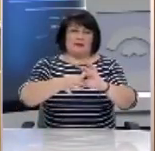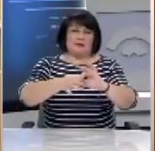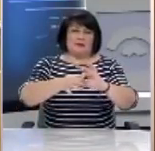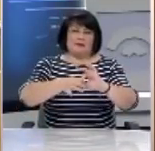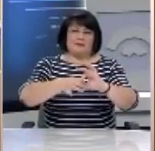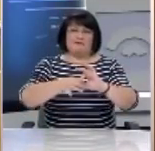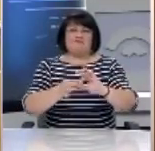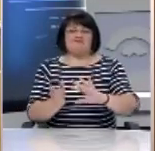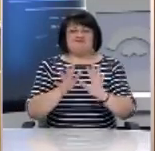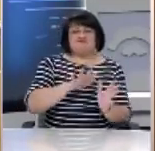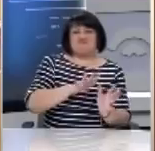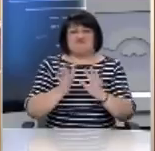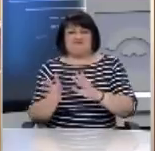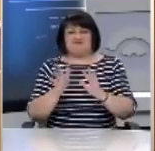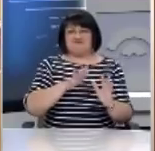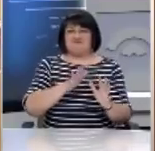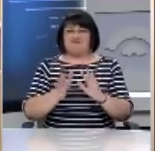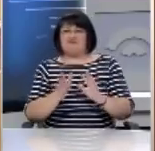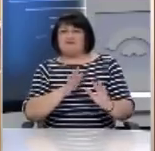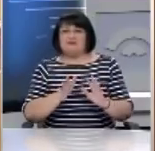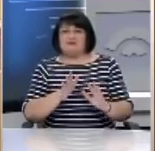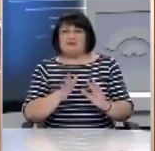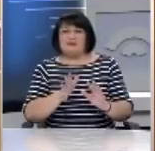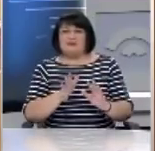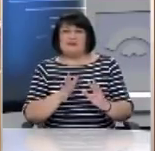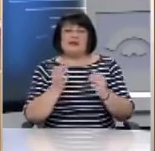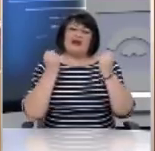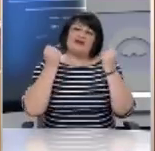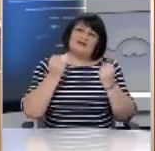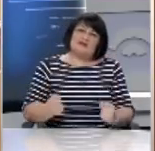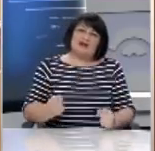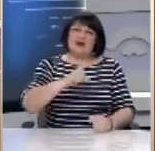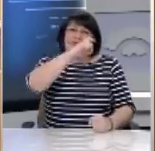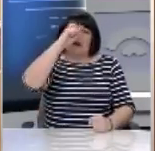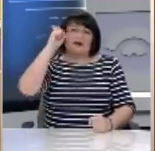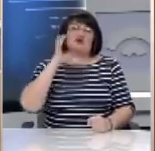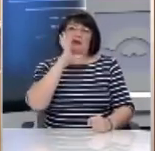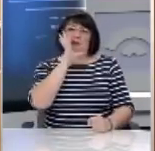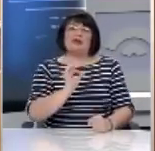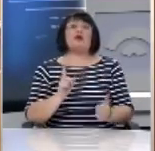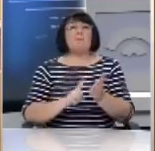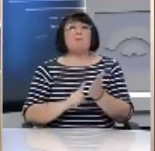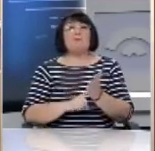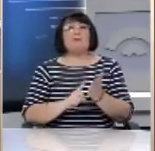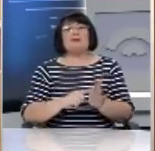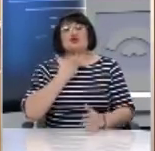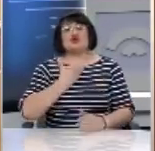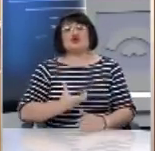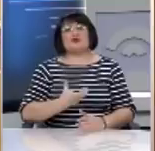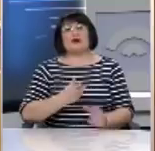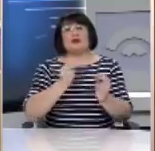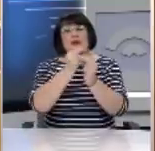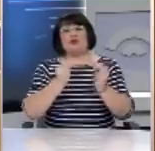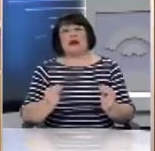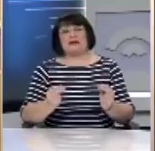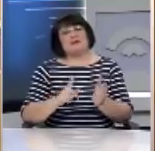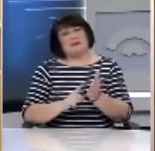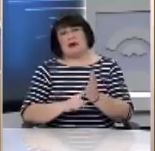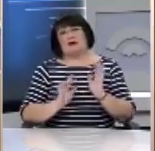να ακροβατείτε μεταξύ της βαριάς και δύσκολης πραγματικότητας που απαιτεί σοβαρότητα και